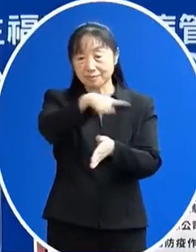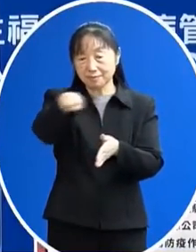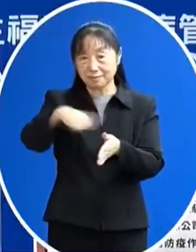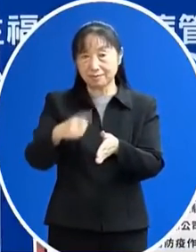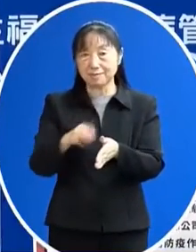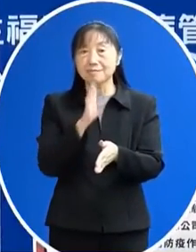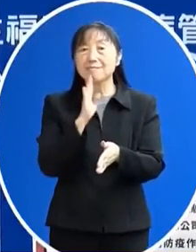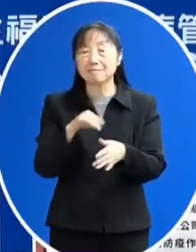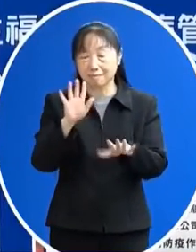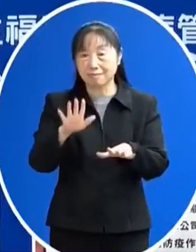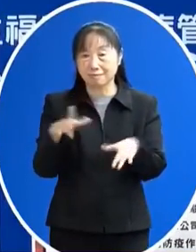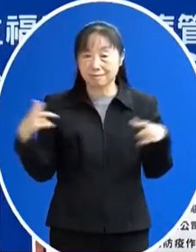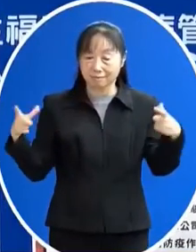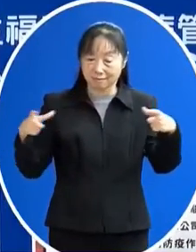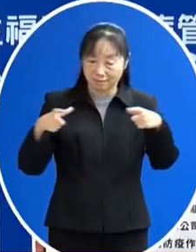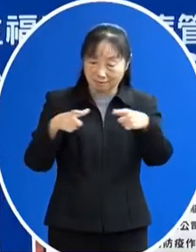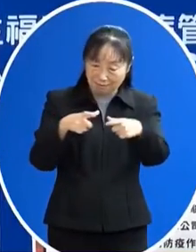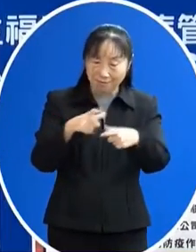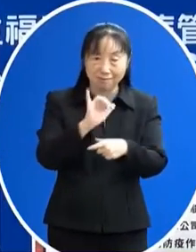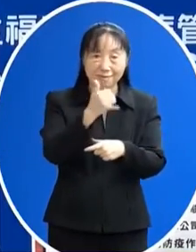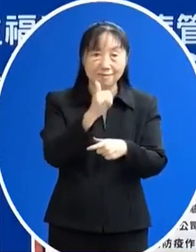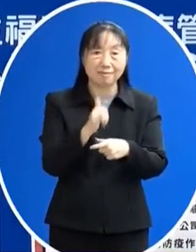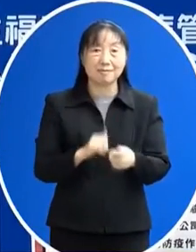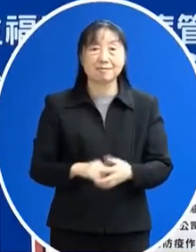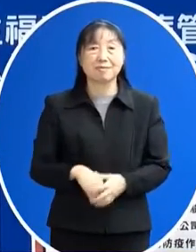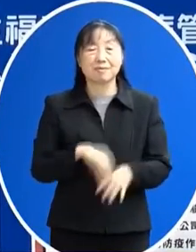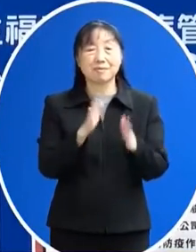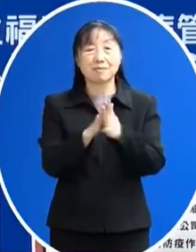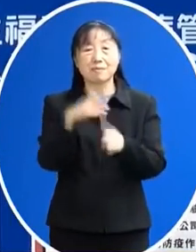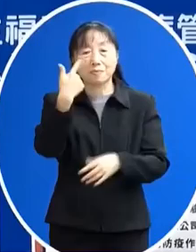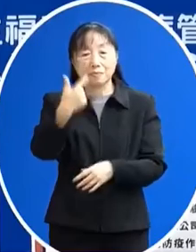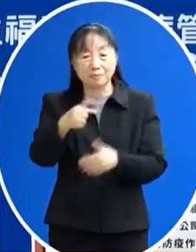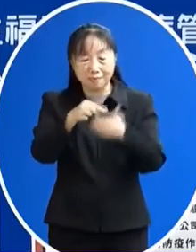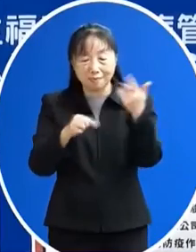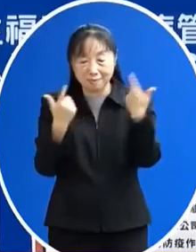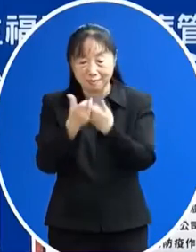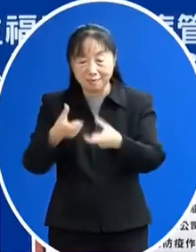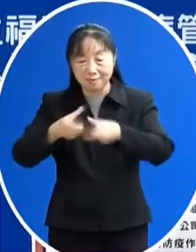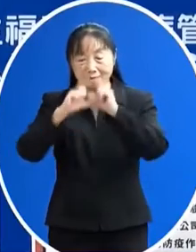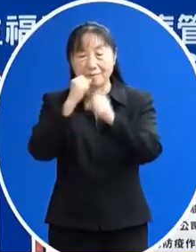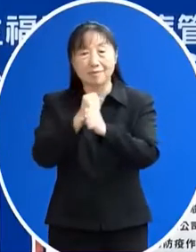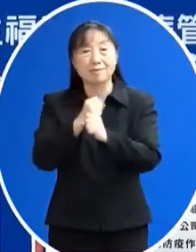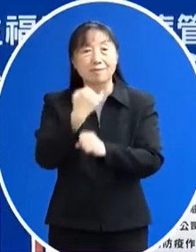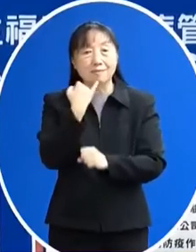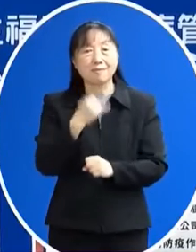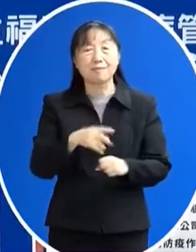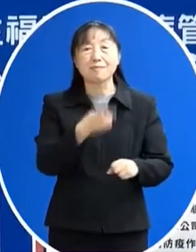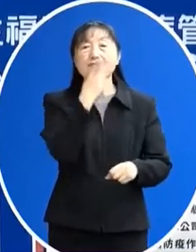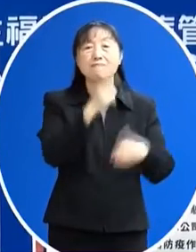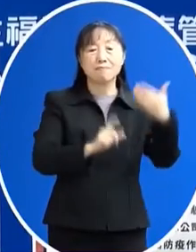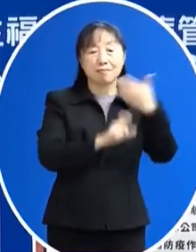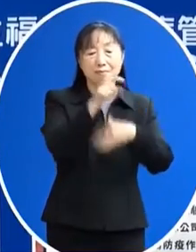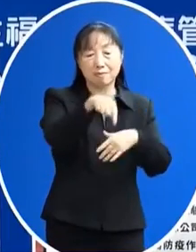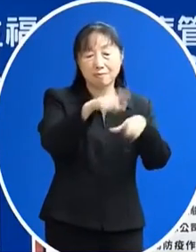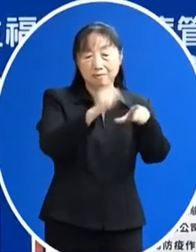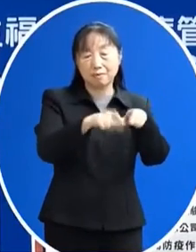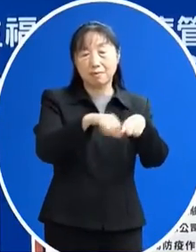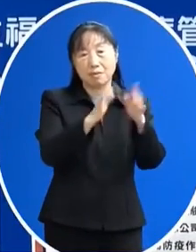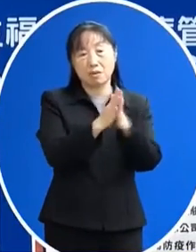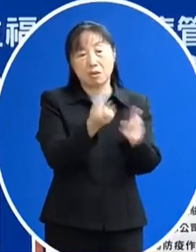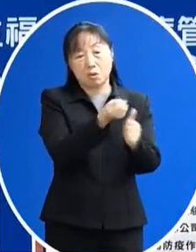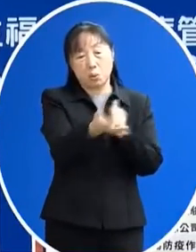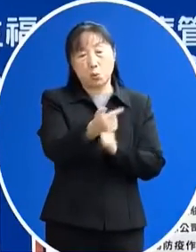在收敛中了哈，所以也逐步的在复工。那雅旭仍然是我们高度关怀的一个地